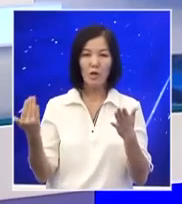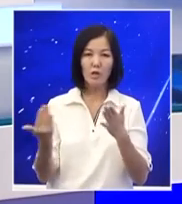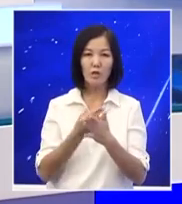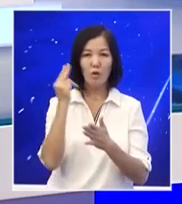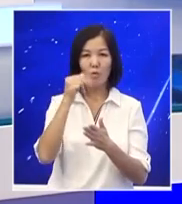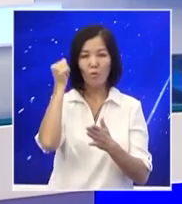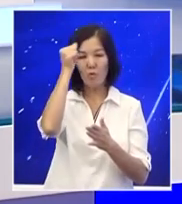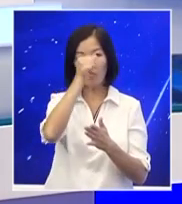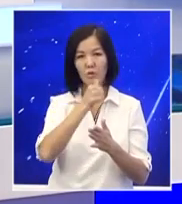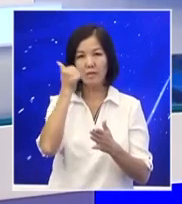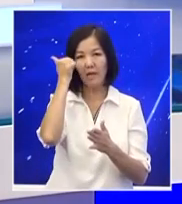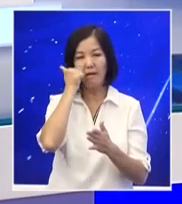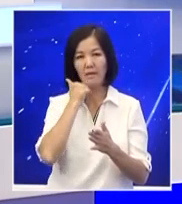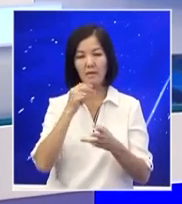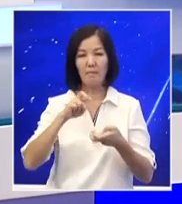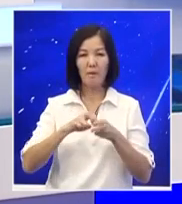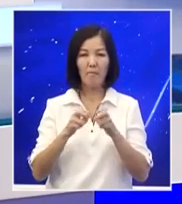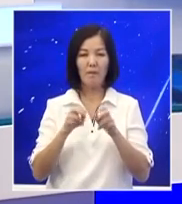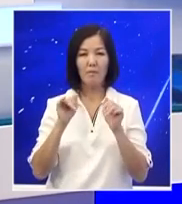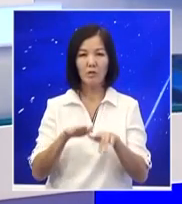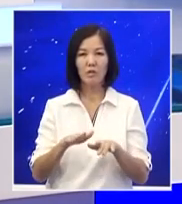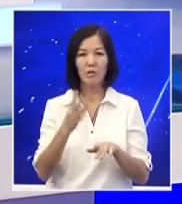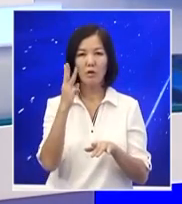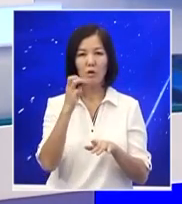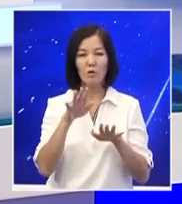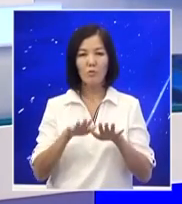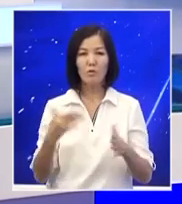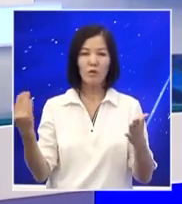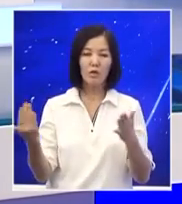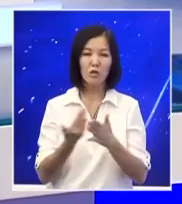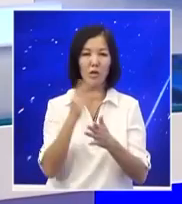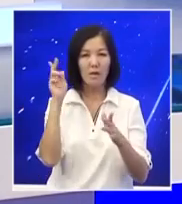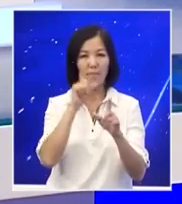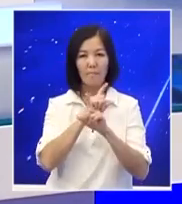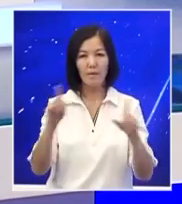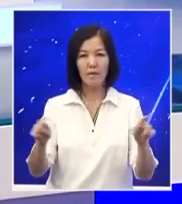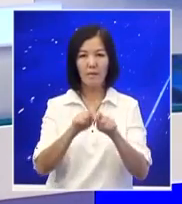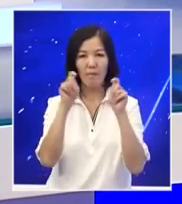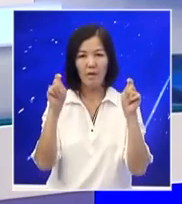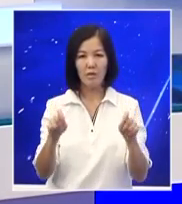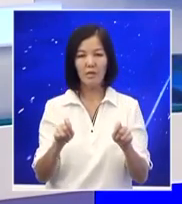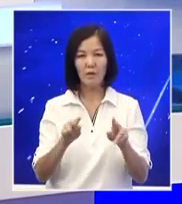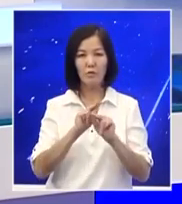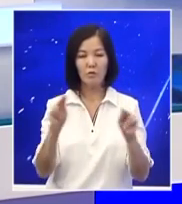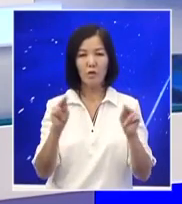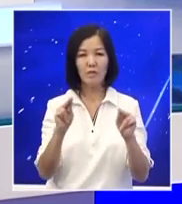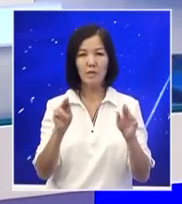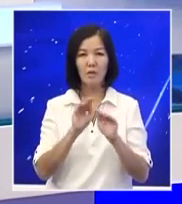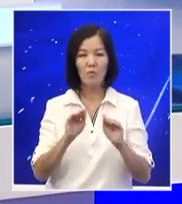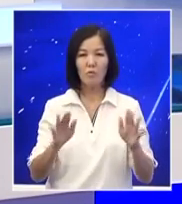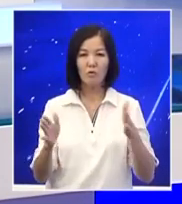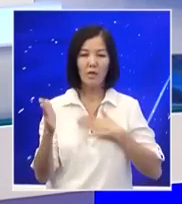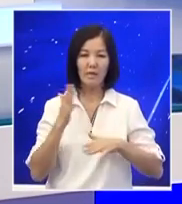жылында ескі проблема шешілді. Ауылда 300 орындық зәулімде кең білім шаңырағы қолданысқа берілді. Ұстаздар